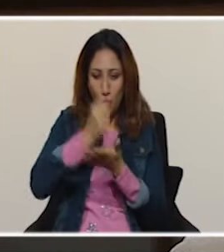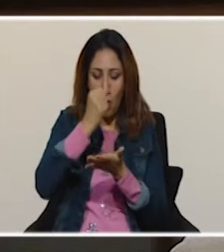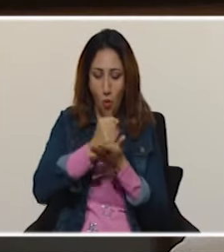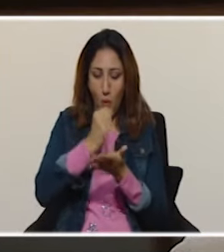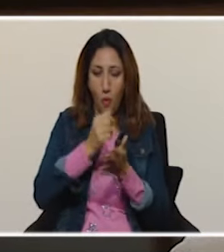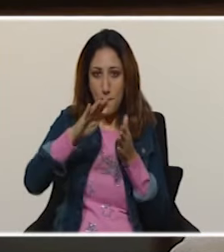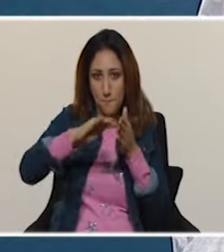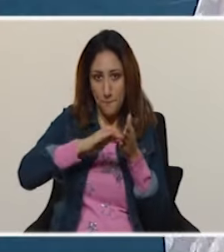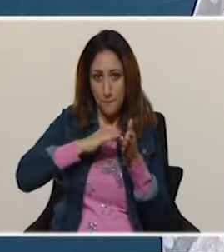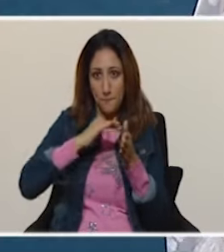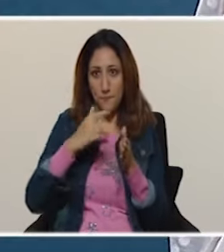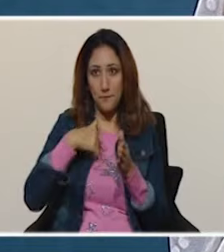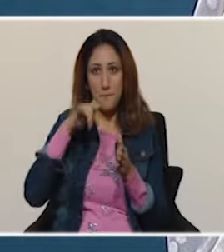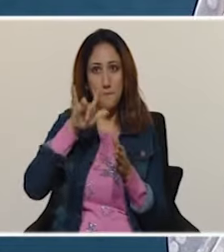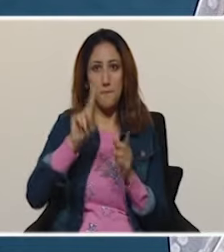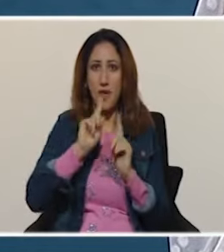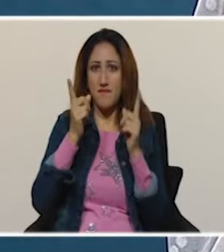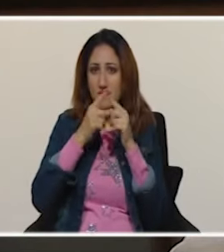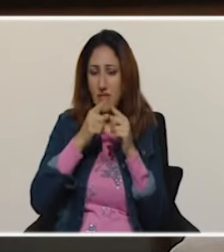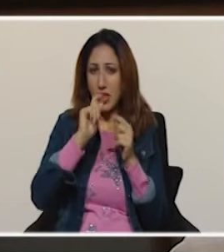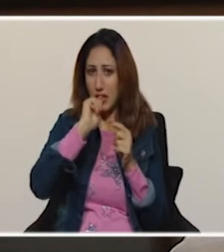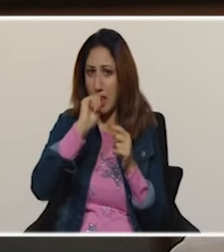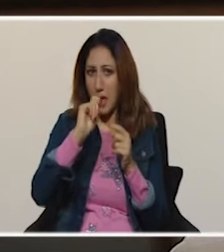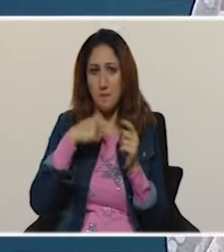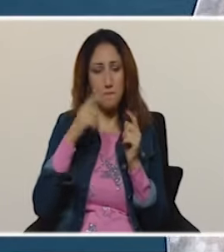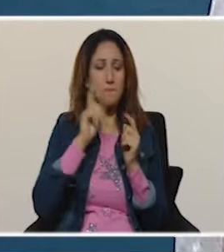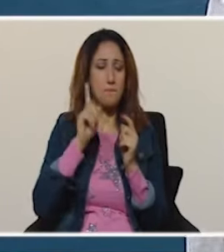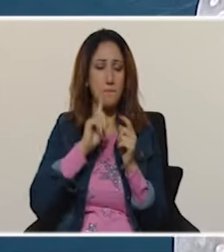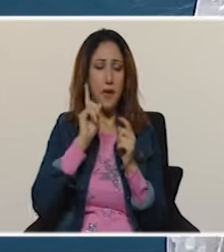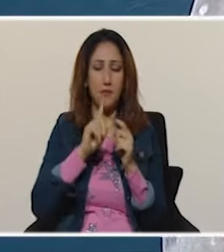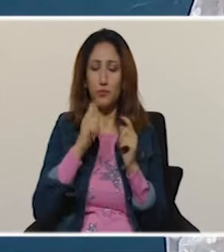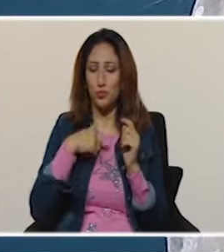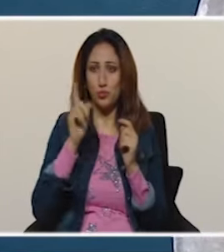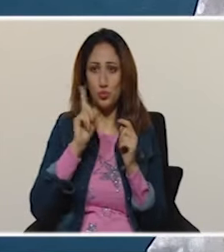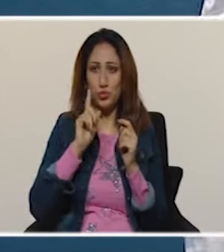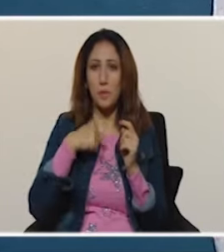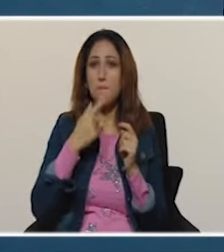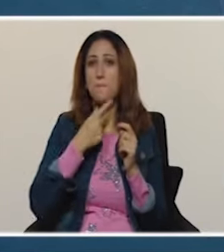زعلك ايوه انا ما بحبش الفراخ واللحمه ليه انت نباتيه بسكتيريان يعني باكل